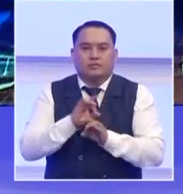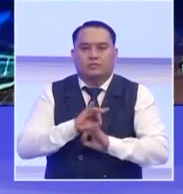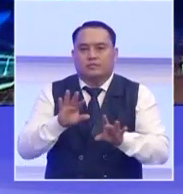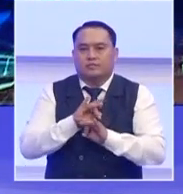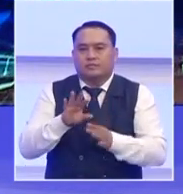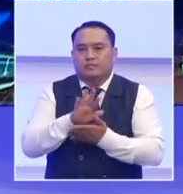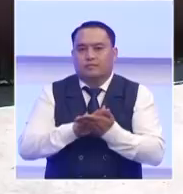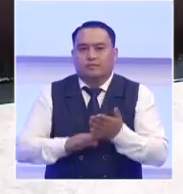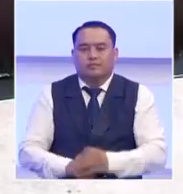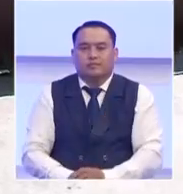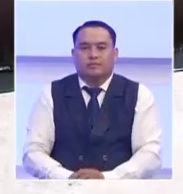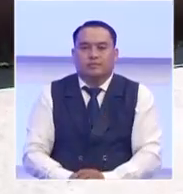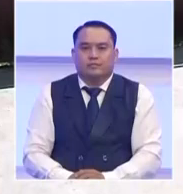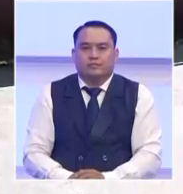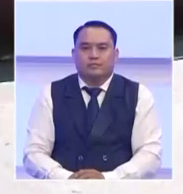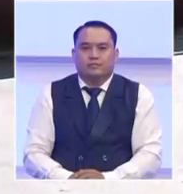берсін.